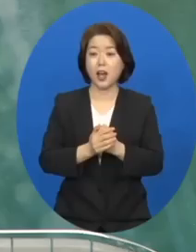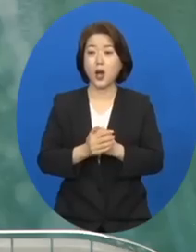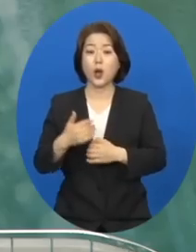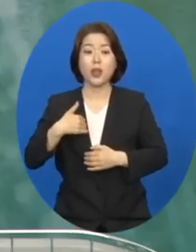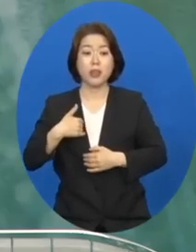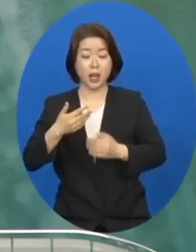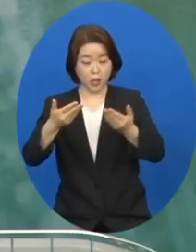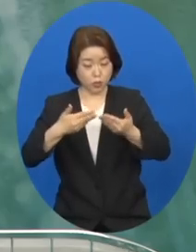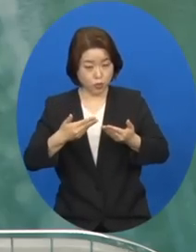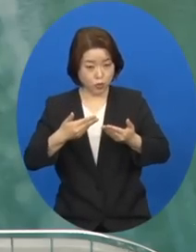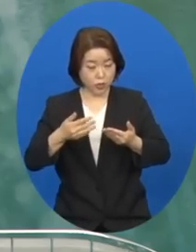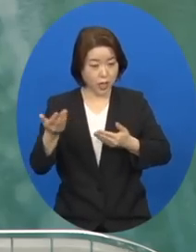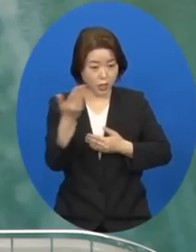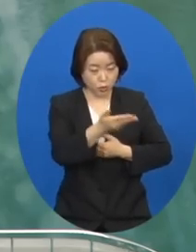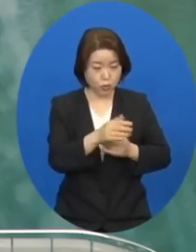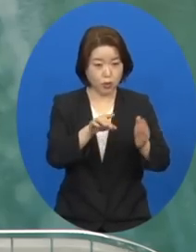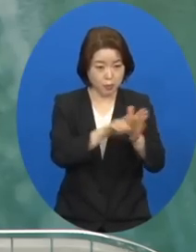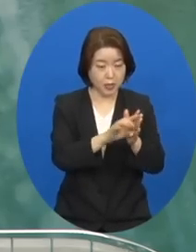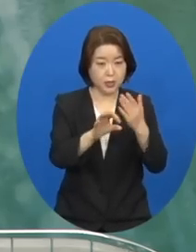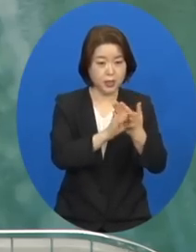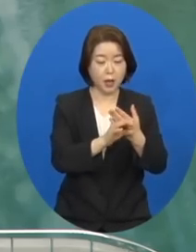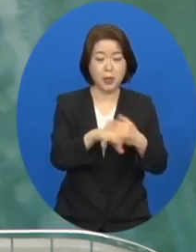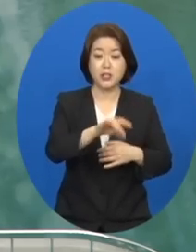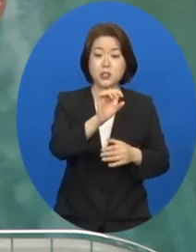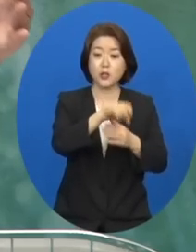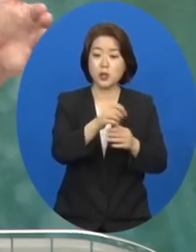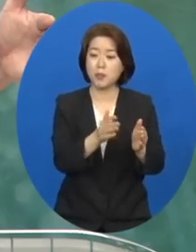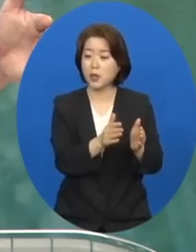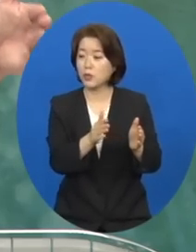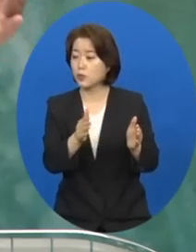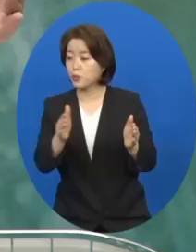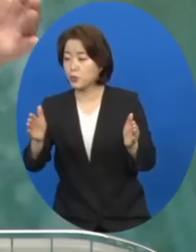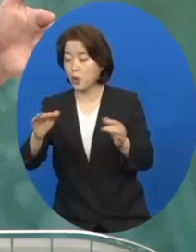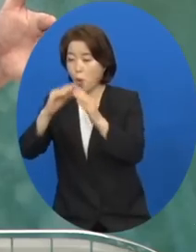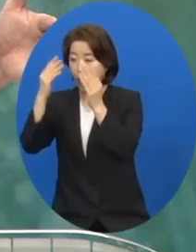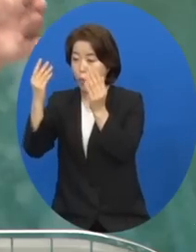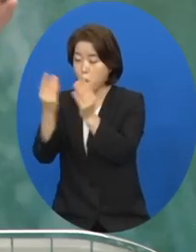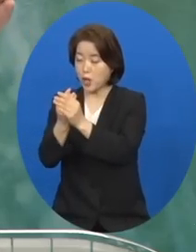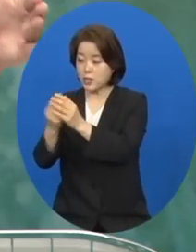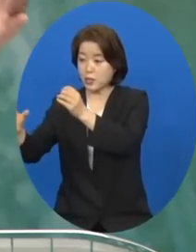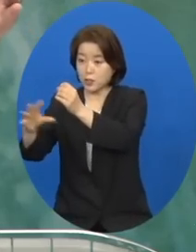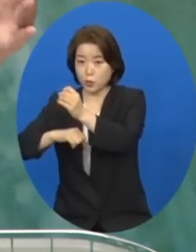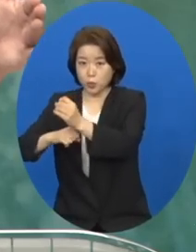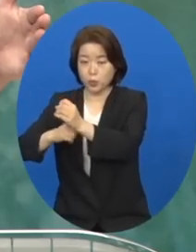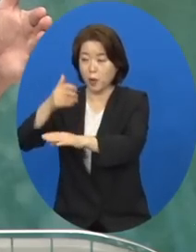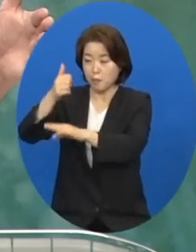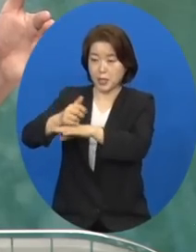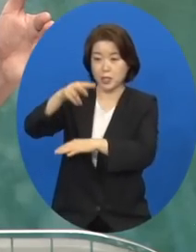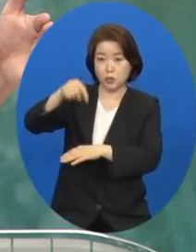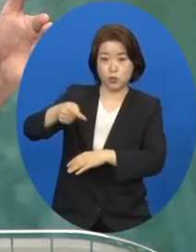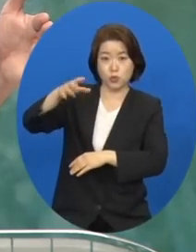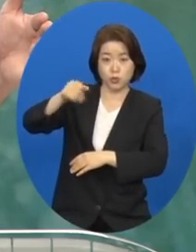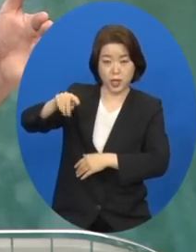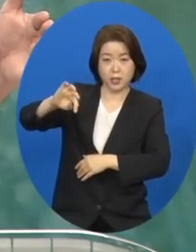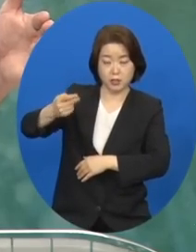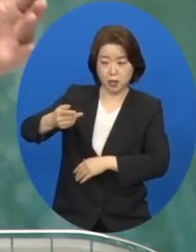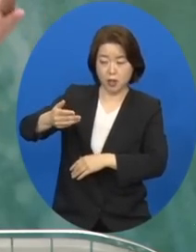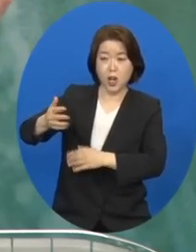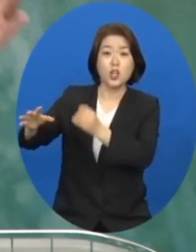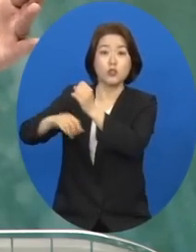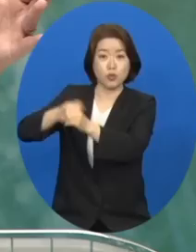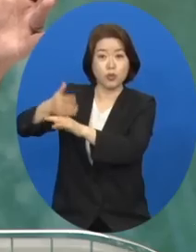전에 믿는다면 첫 열매 시작해서 좍 이어져서 완전한 수상 절 마지막에 대추 수 에 이르기까지